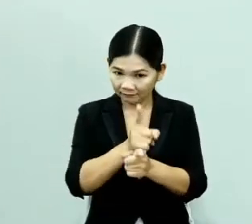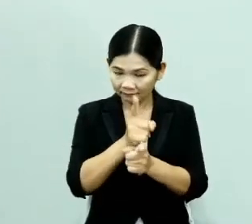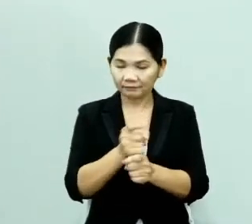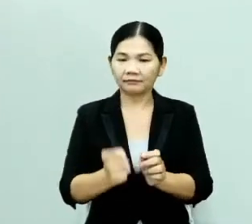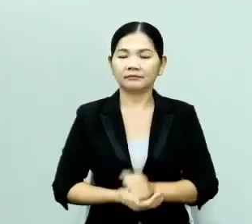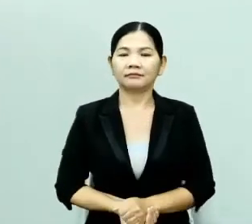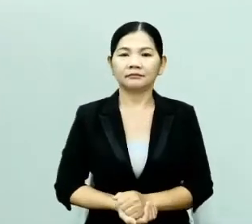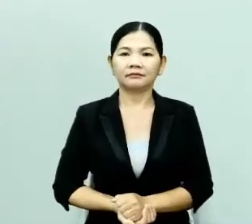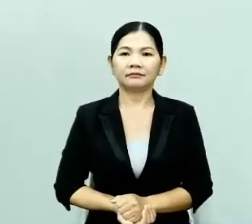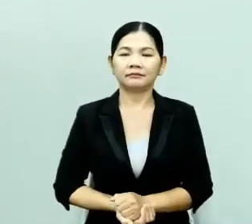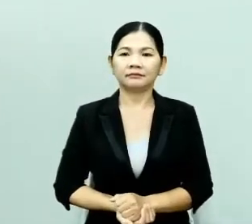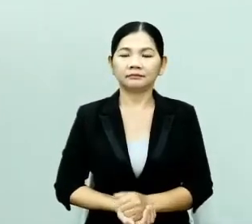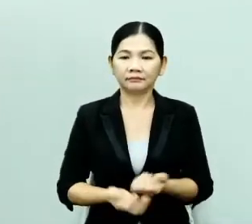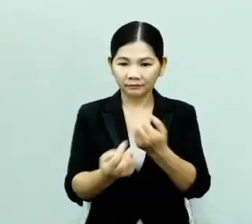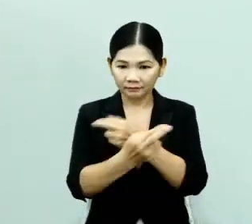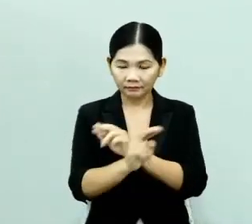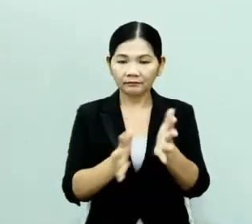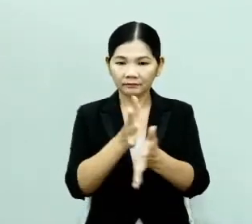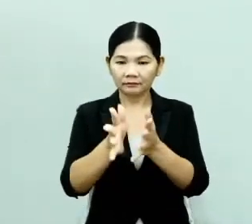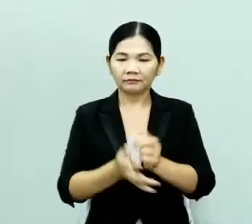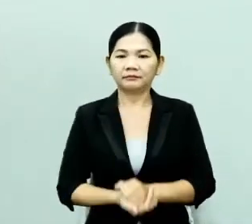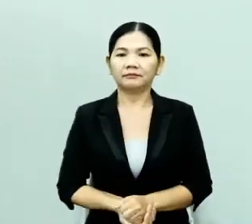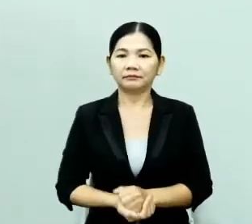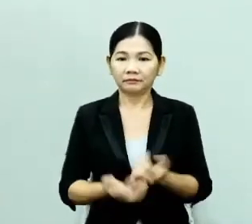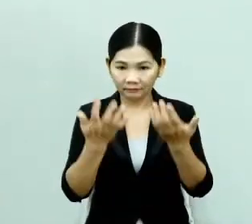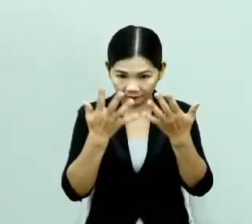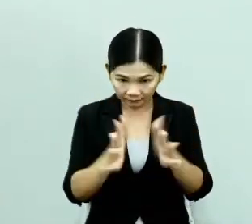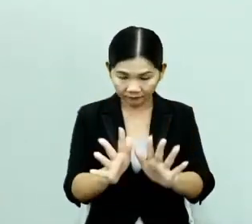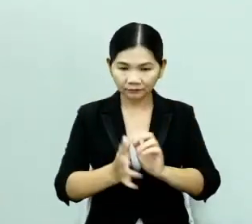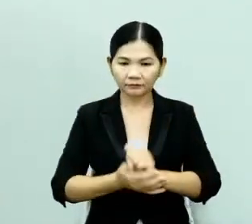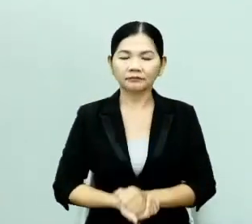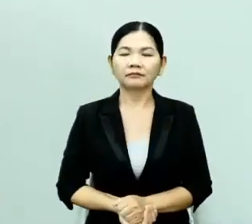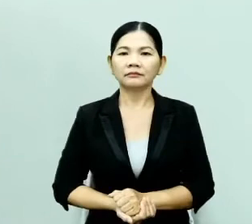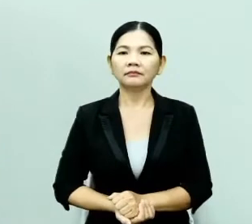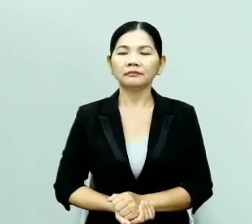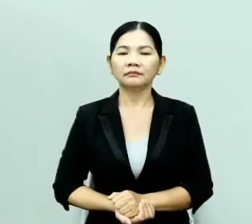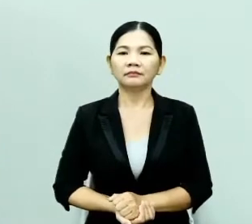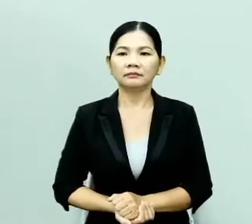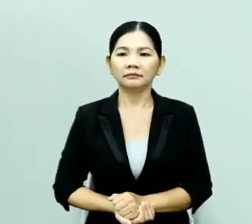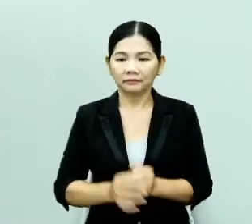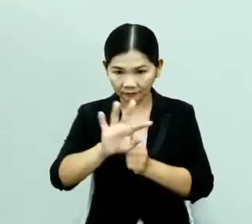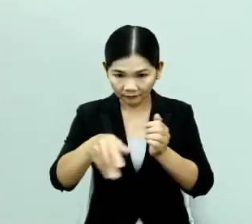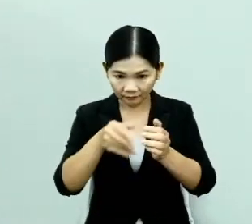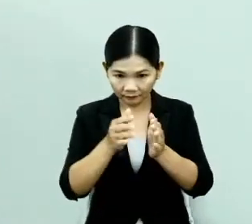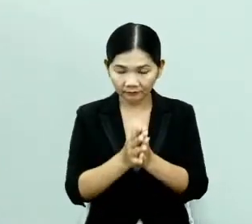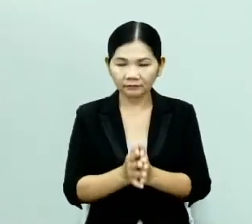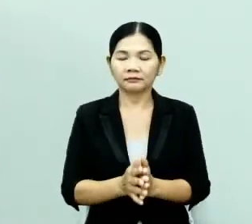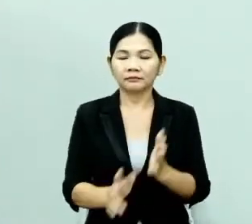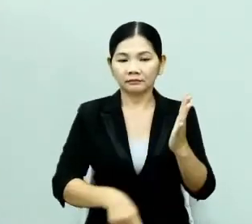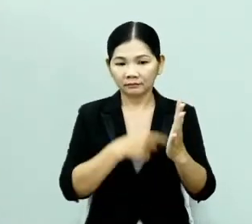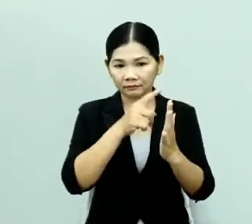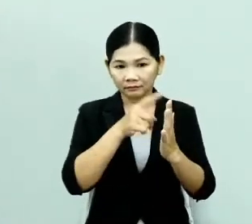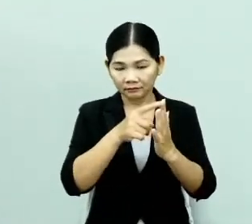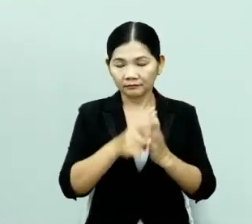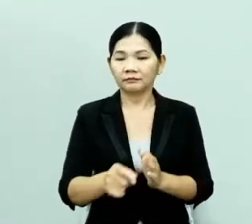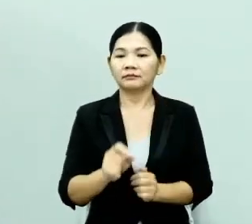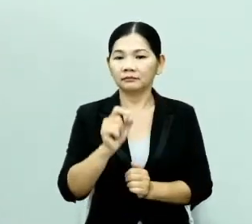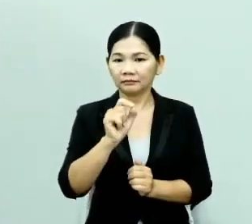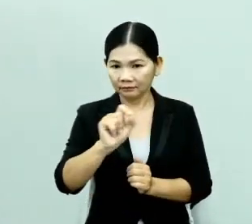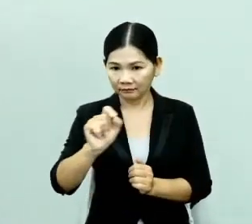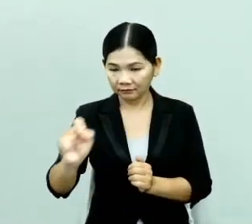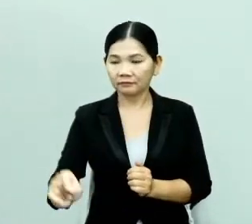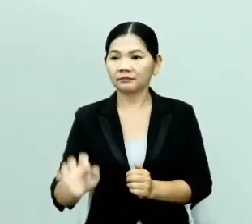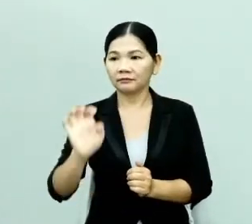ស្អាតជាងគេណាត្រៀមរួចរាល់ហើយឬនៅកូនចាអរគុណអ្នកគ្រូរាប់ដល់3កូនចាប់ផ្ដើមសរសេរណាស